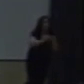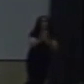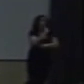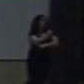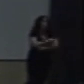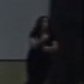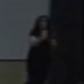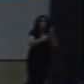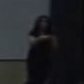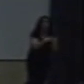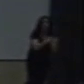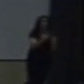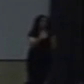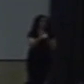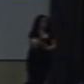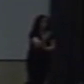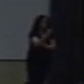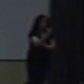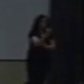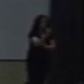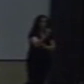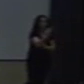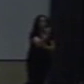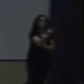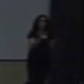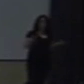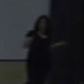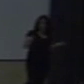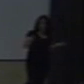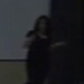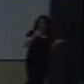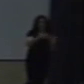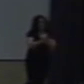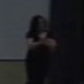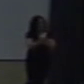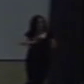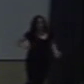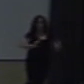estem parlant de... aquella informació que, pam, que t'acaba de passar